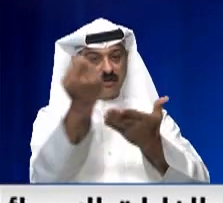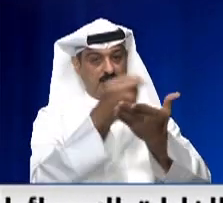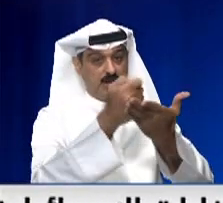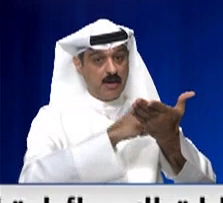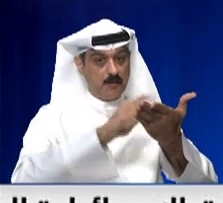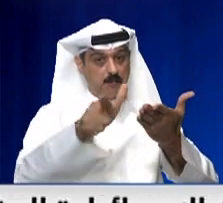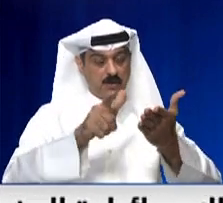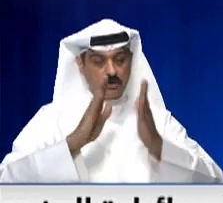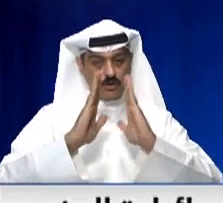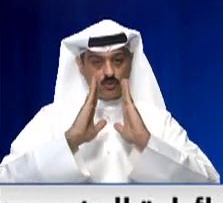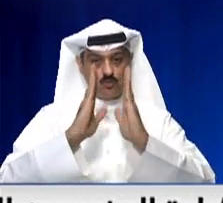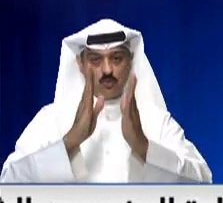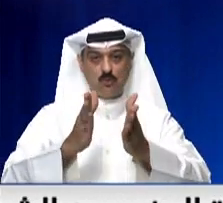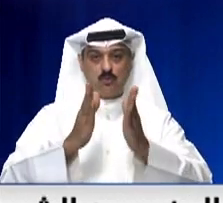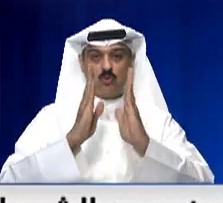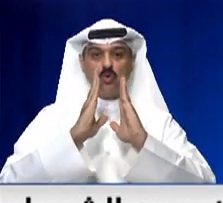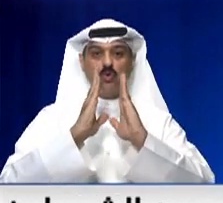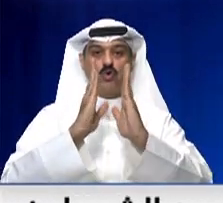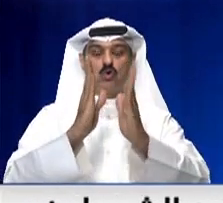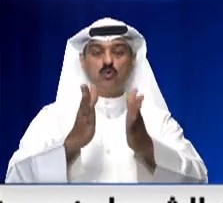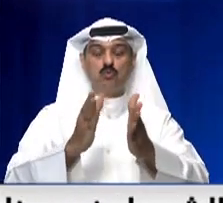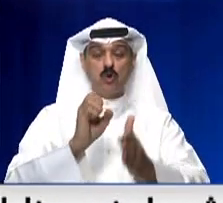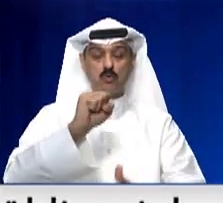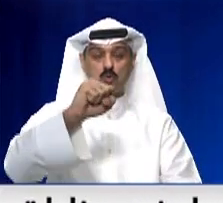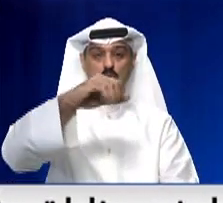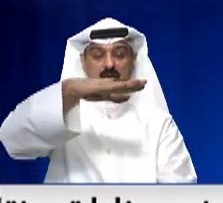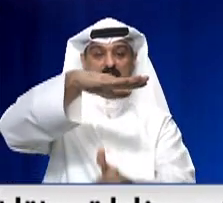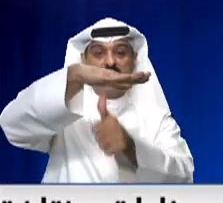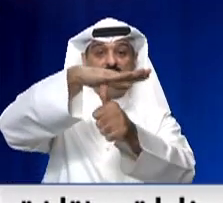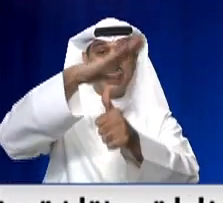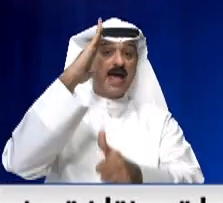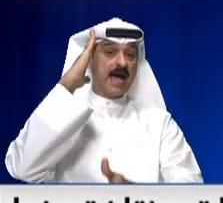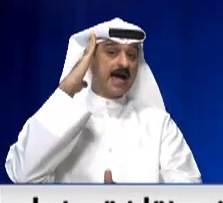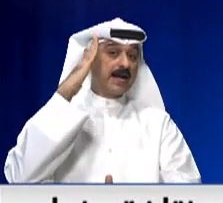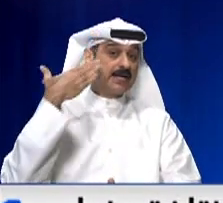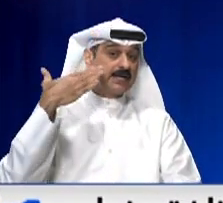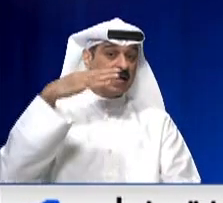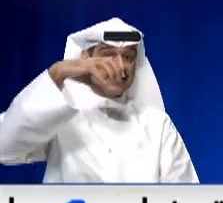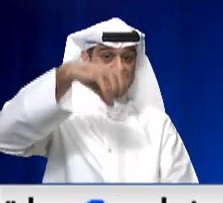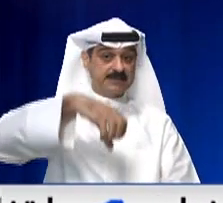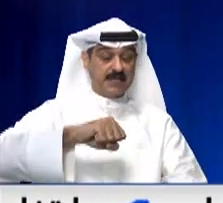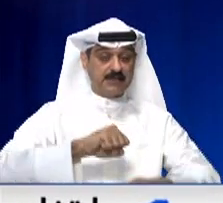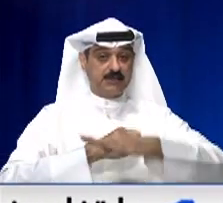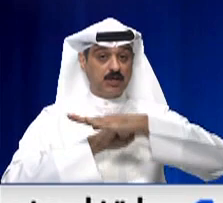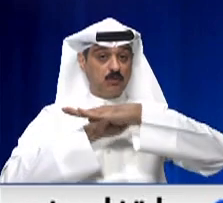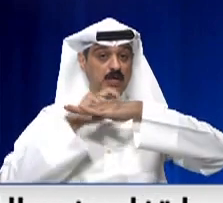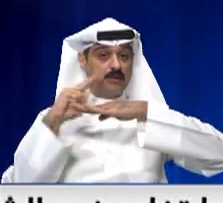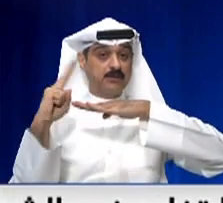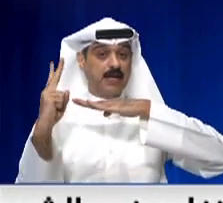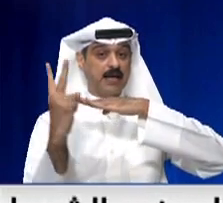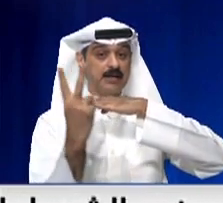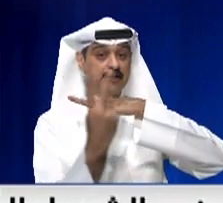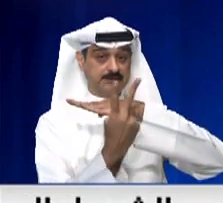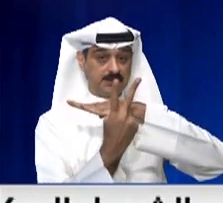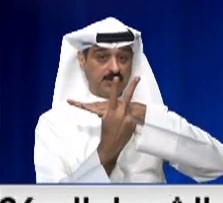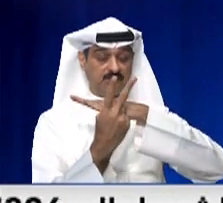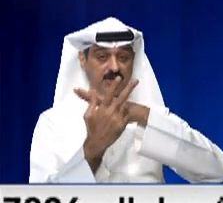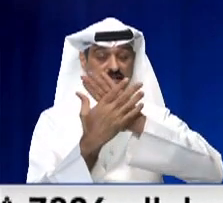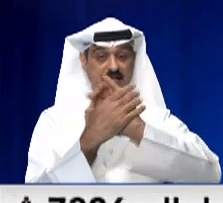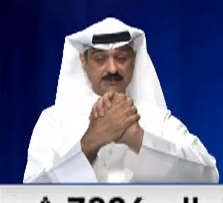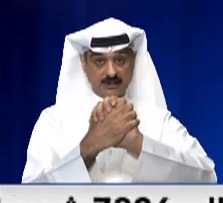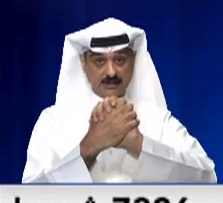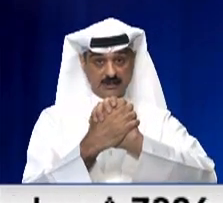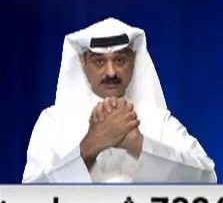الله ببرقية تهنئة إلى فخامة السيدة سوزان دوغان ني رايان الحاكم العام لسان فينسنت